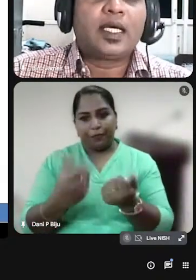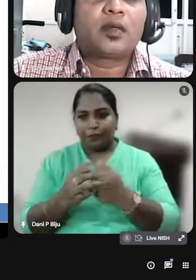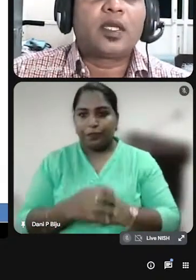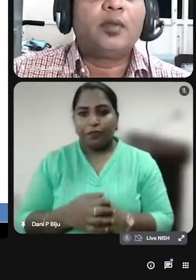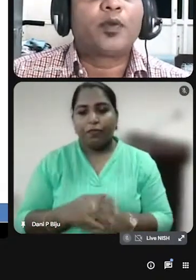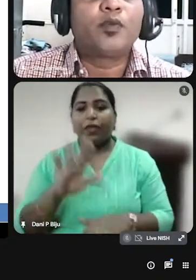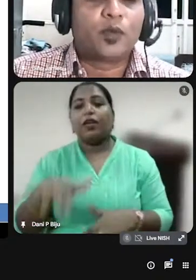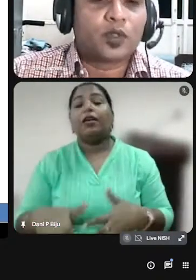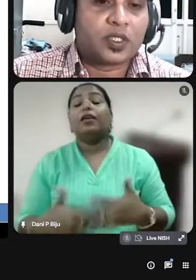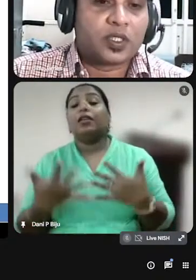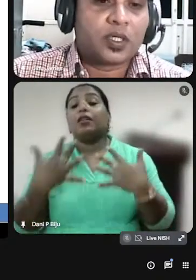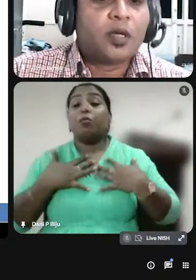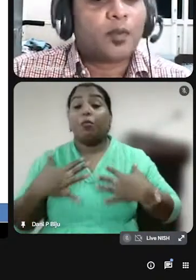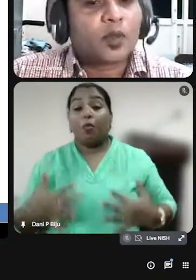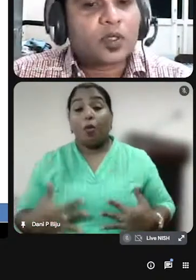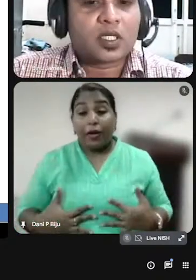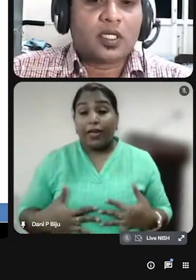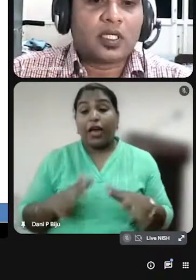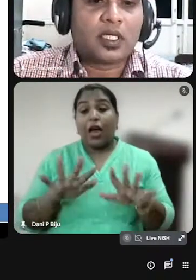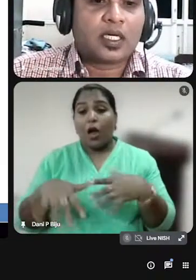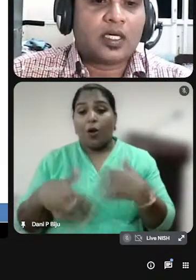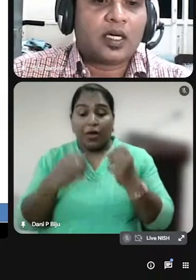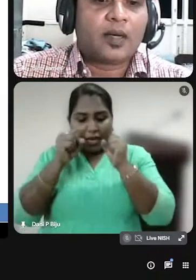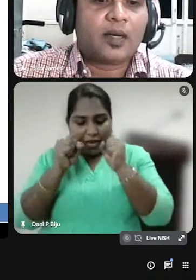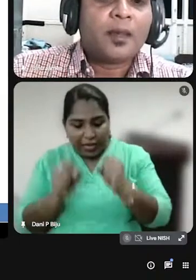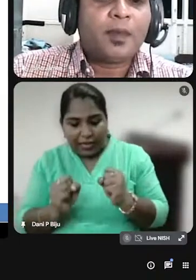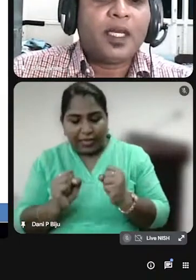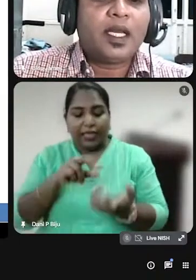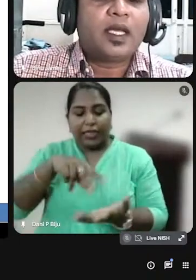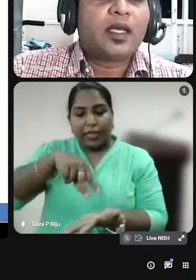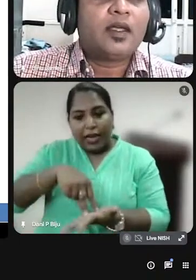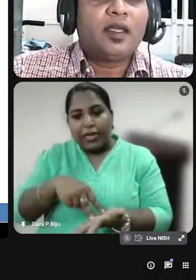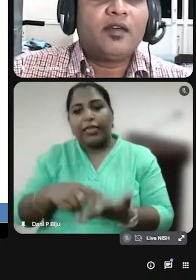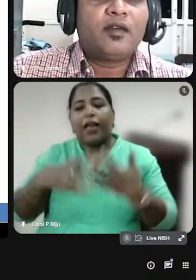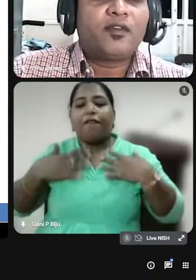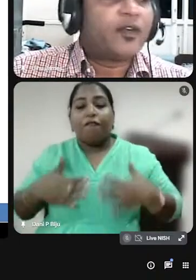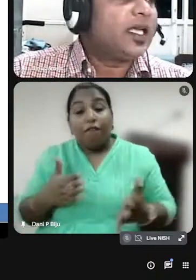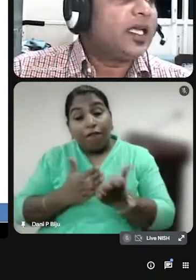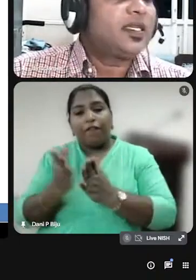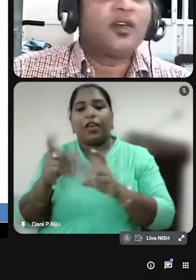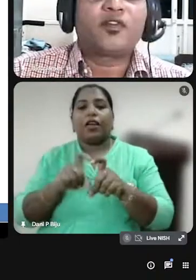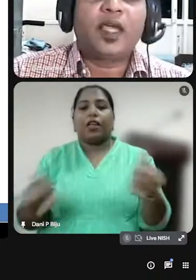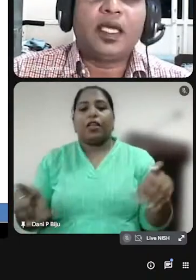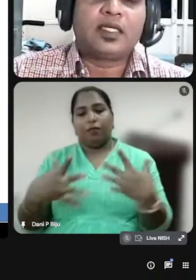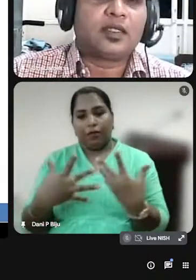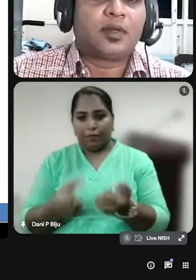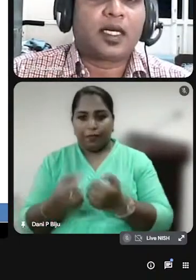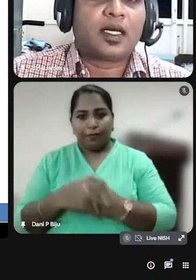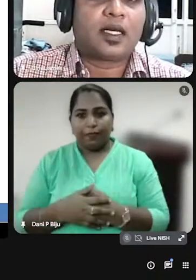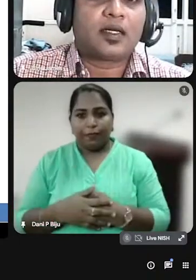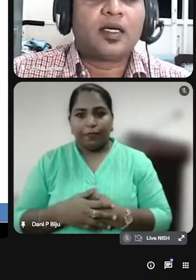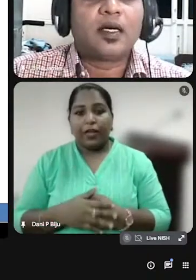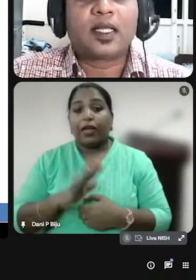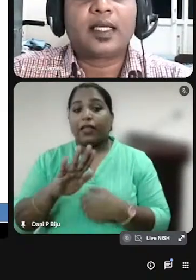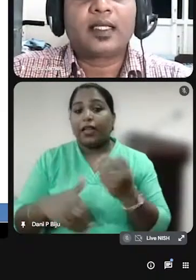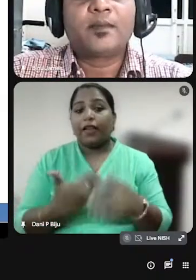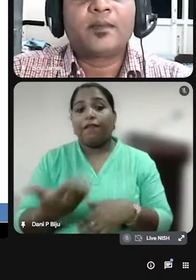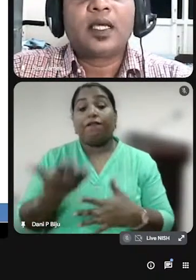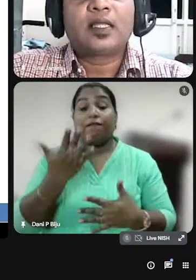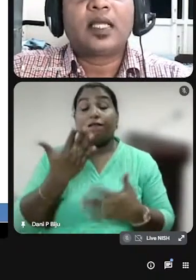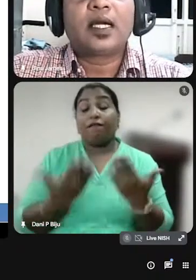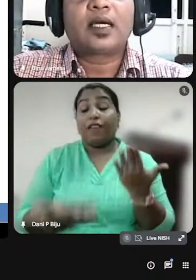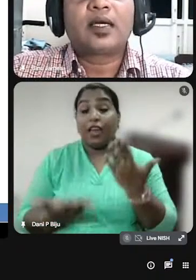ഞാൻ നേരത്തെ ഇംപ്രൂവ് പോസ്റ്റർ നന്നാക്കുക. പിന്നെ ഈ ഫ്രീസിങ് ഓഫ് ഗെയിറ്റ് എന്ന് പറയാറുണ്ട്.